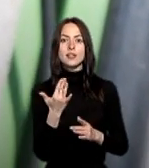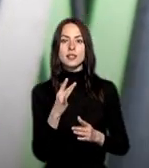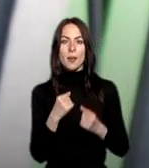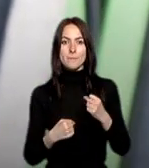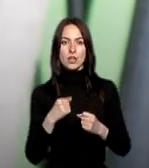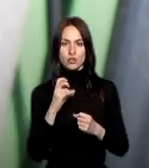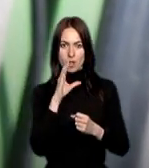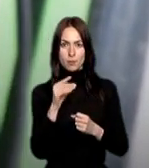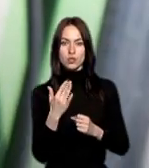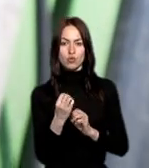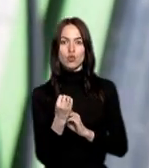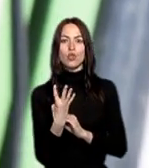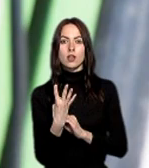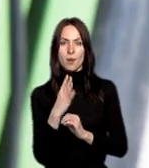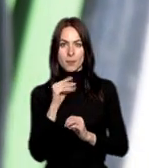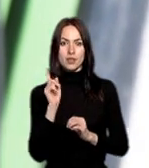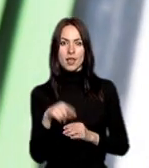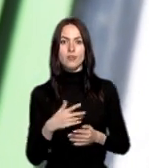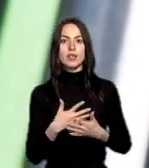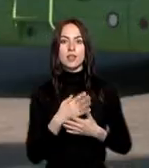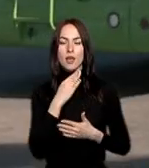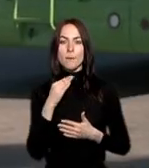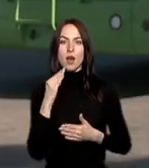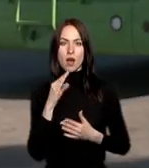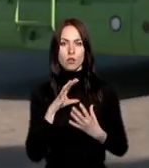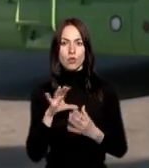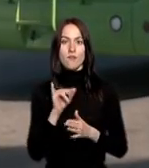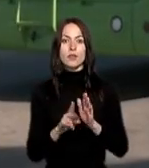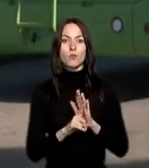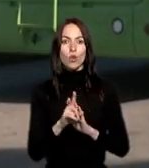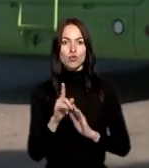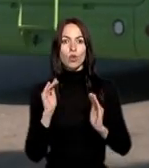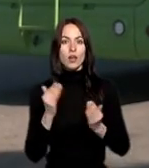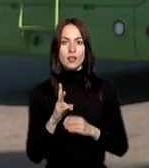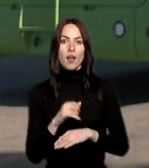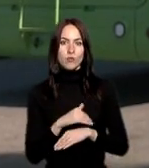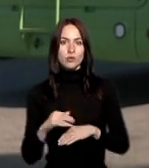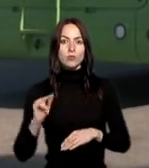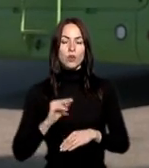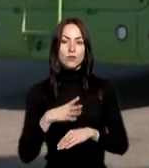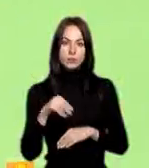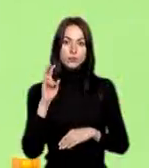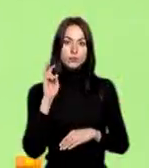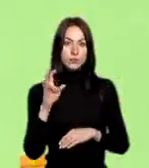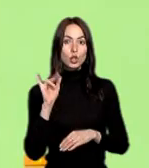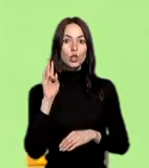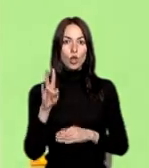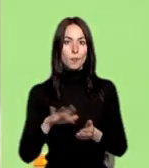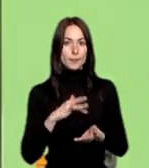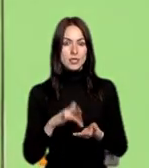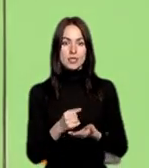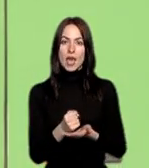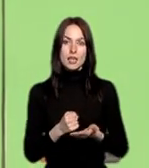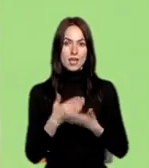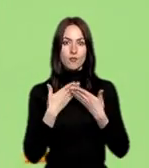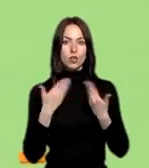маршруті? 14. Навіть забагато транспорту. Від початку карантину на вулицях працюють всі трамваї та тролейбуси міста. Резерву